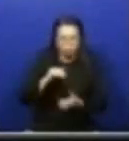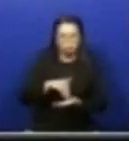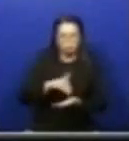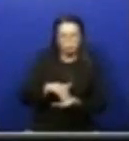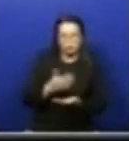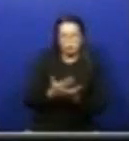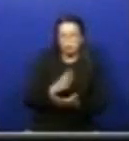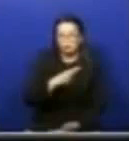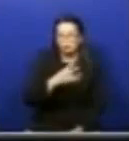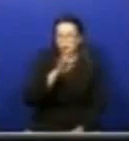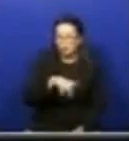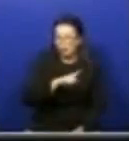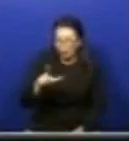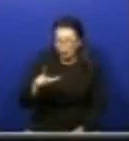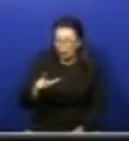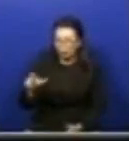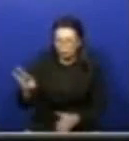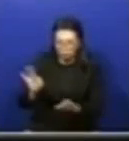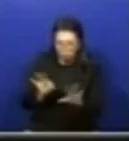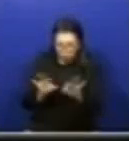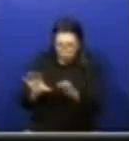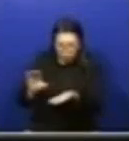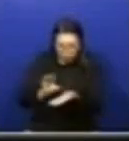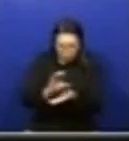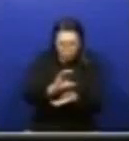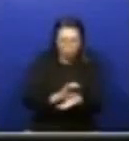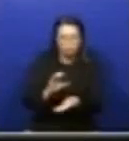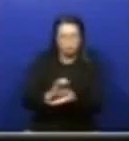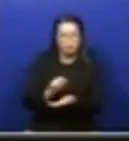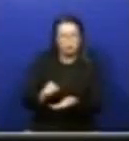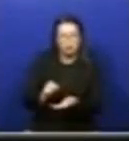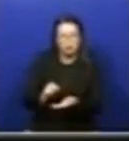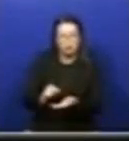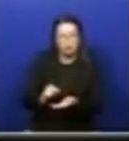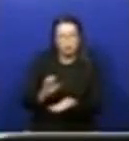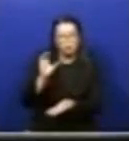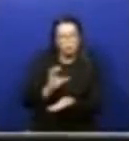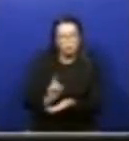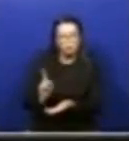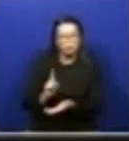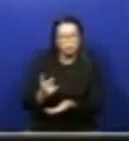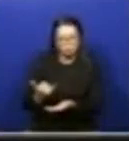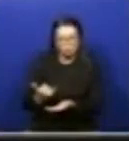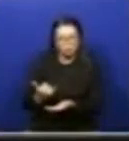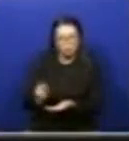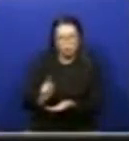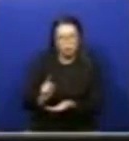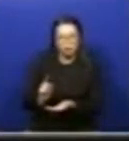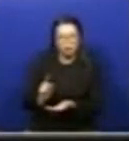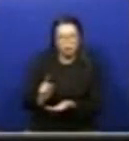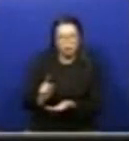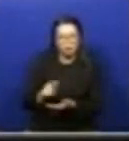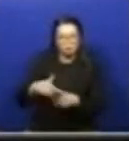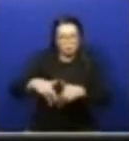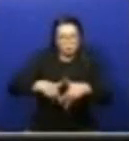45,000ล้านที่จะได้มาจากงบฟื้นฟูผมบอกว่ายังน้อยเพราะวันนี้ความปลอดภัยเราได้รับการยอมรับเพราะประชาช